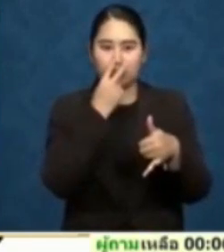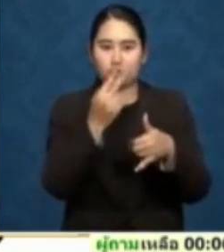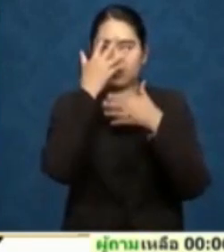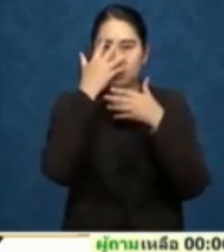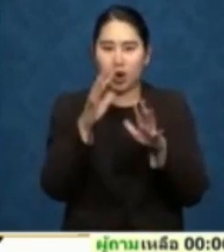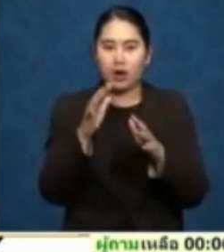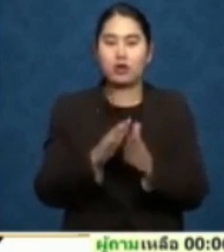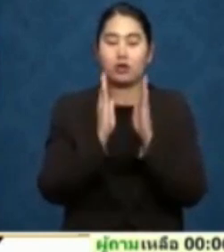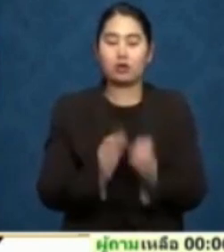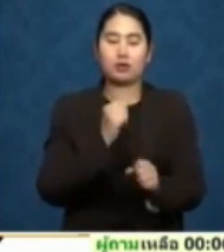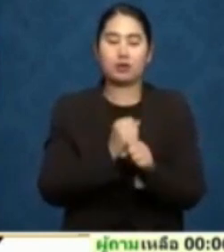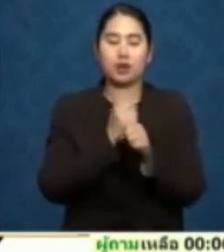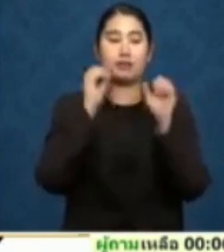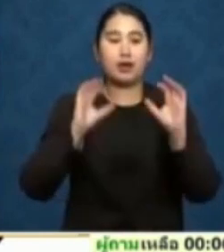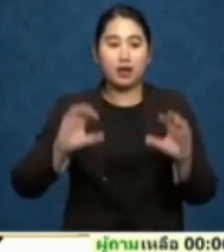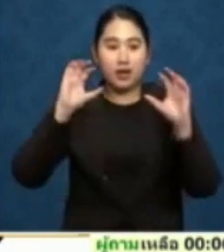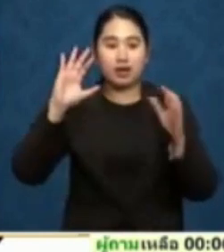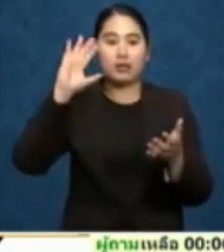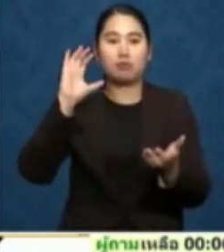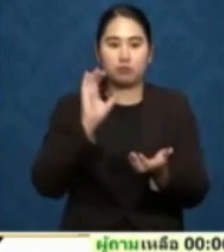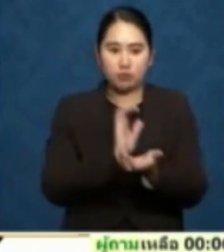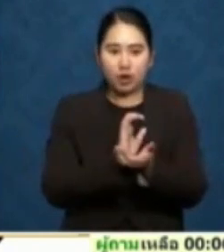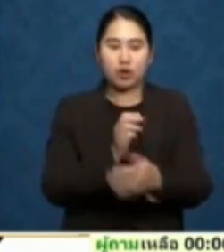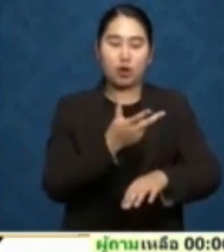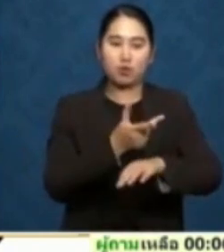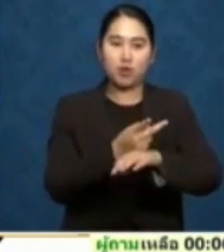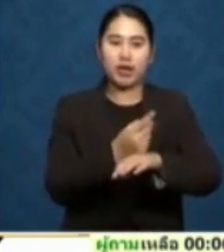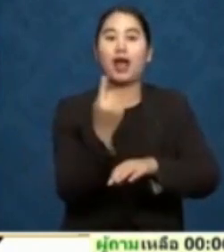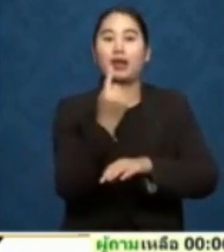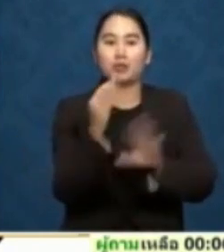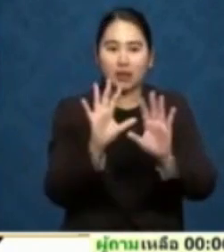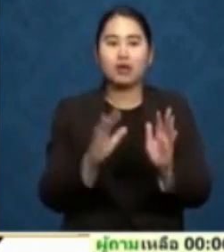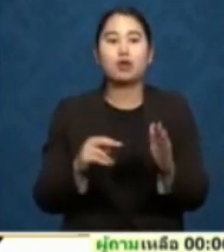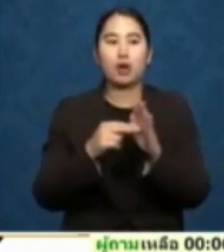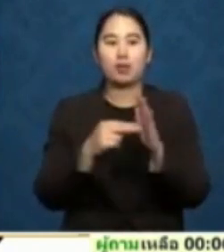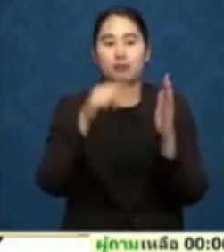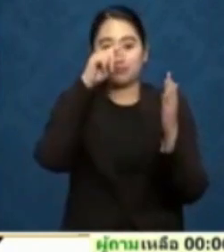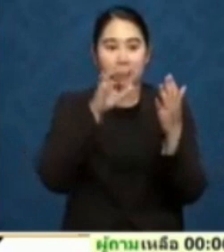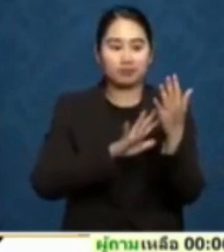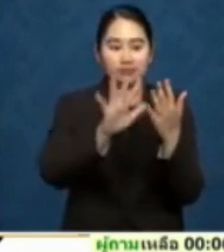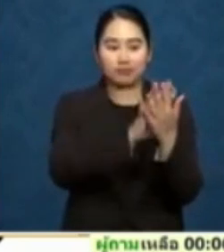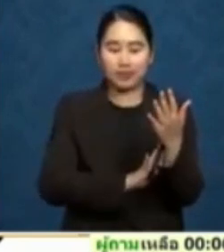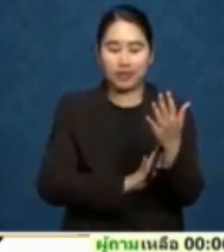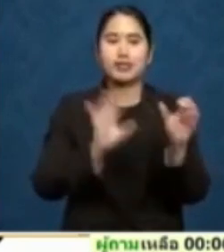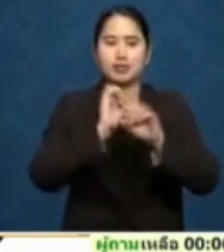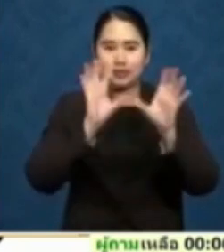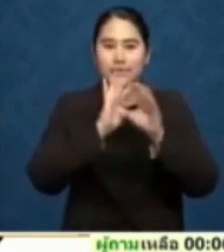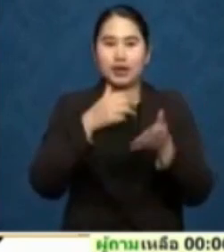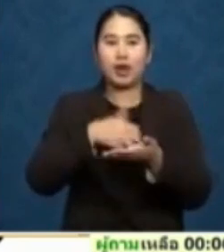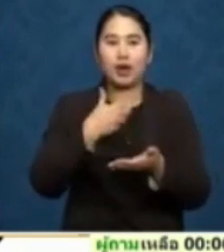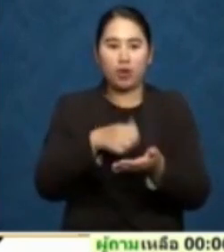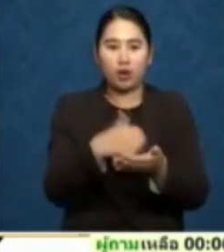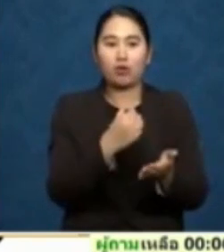หน้าที่ตำรวจที่ไม่ใช่เฉพาะในจังหวัดภูเก็ตนะครับขอให้เป็นรูปธรรมและมีกรอบการทำงานมีไทม์ไลน์ที่ชัดเจนด้วยครับขอบคุณ